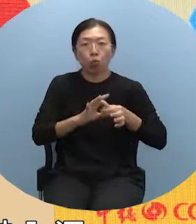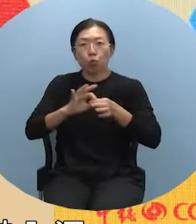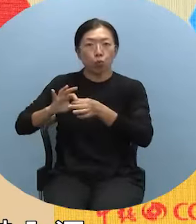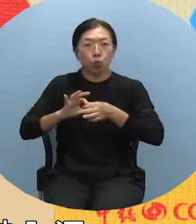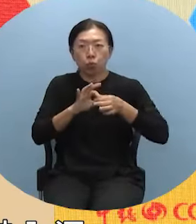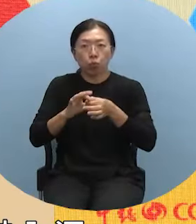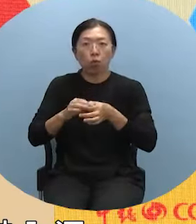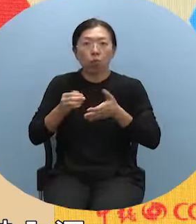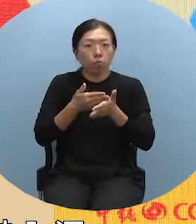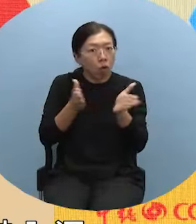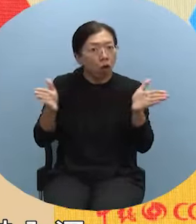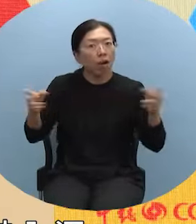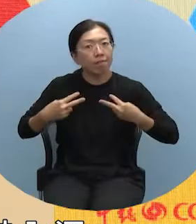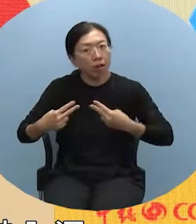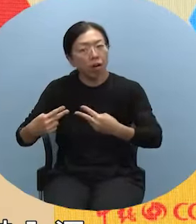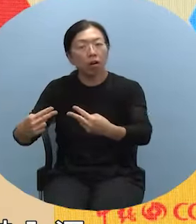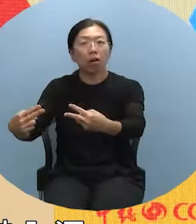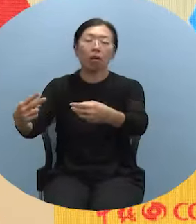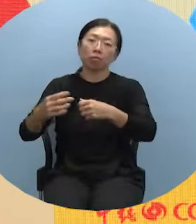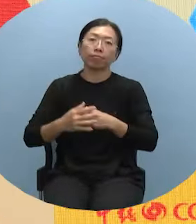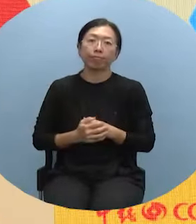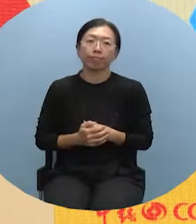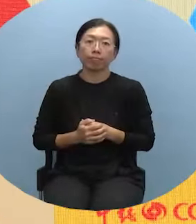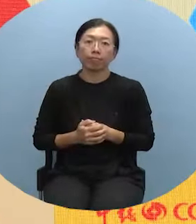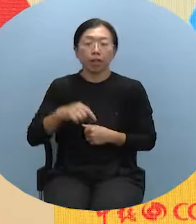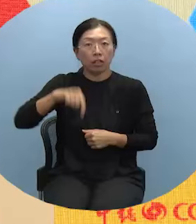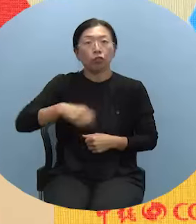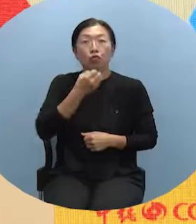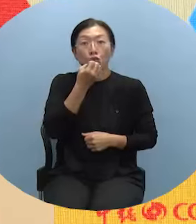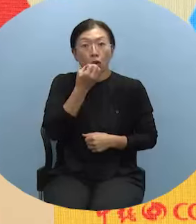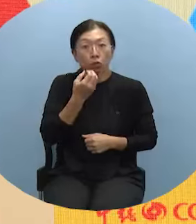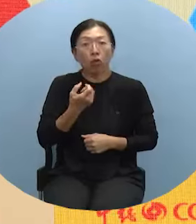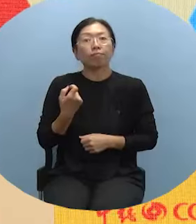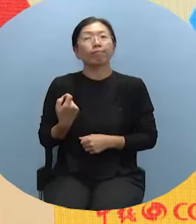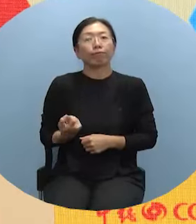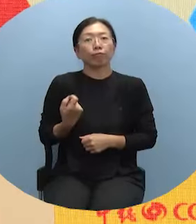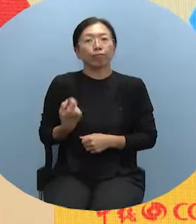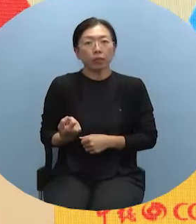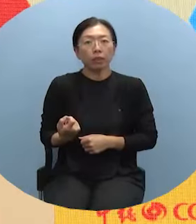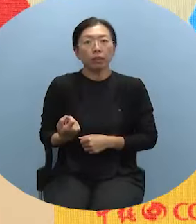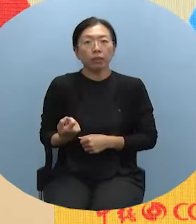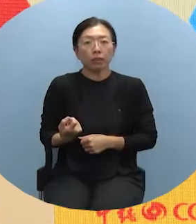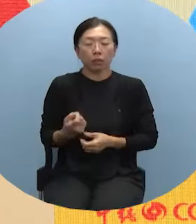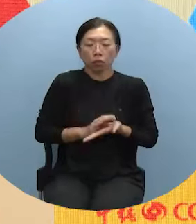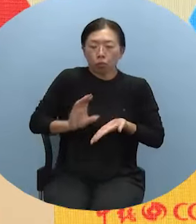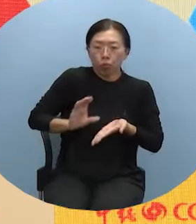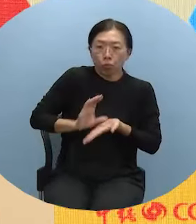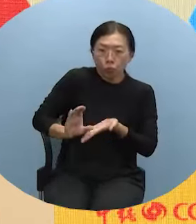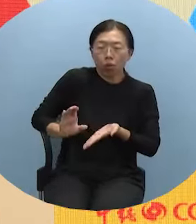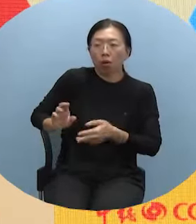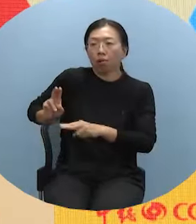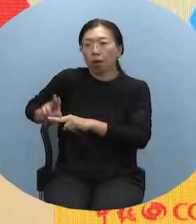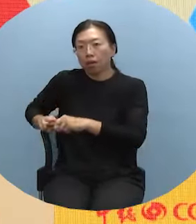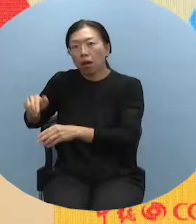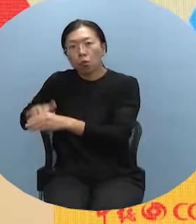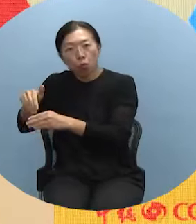擴容同埋豐富佢嘅內涵，喺香港可以係一個好方便嘅渠道，你投資內地股票市